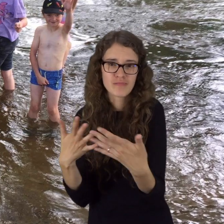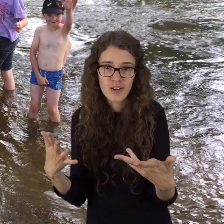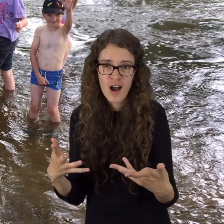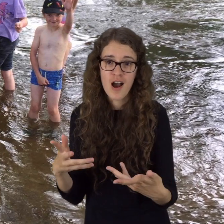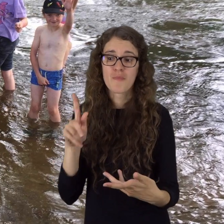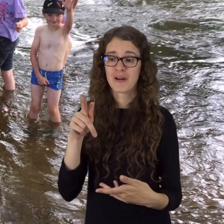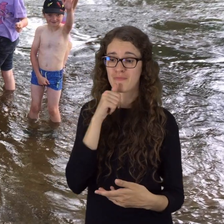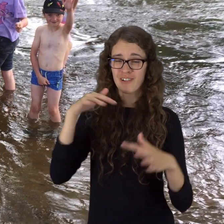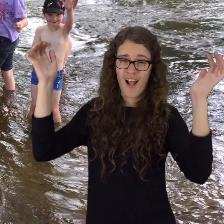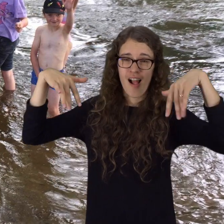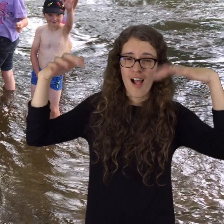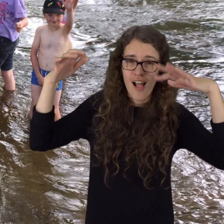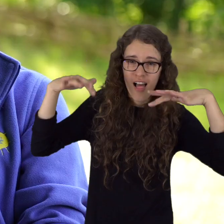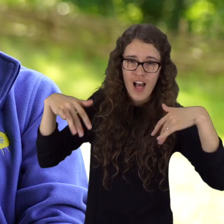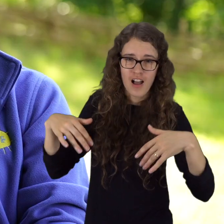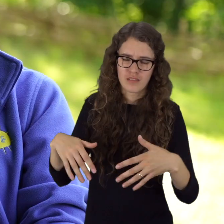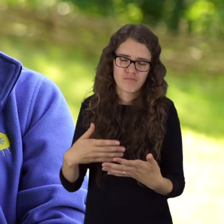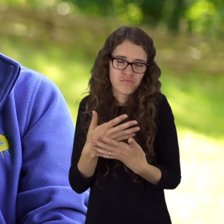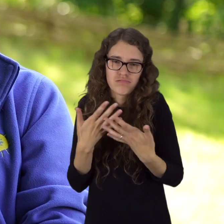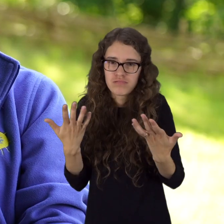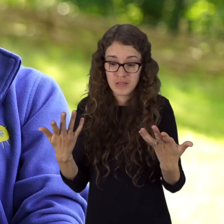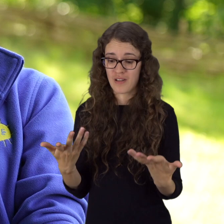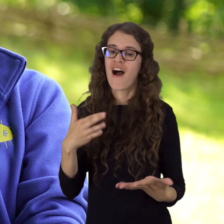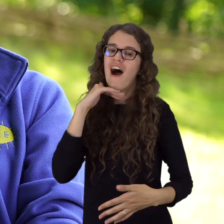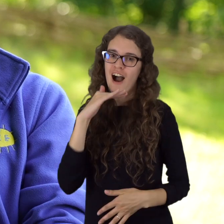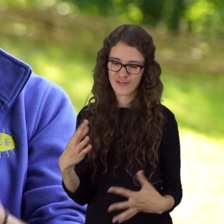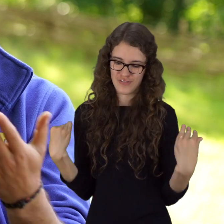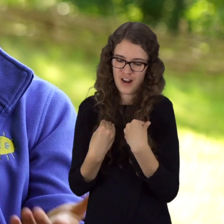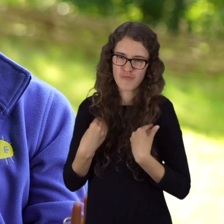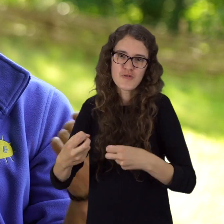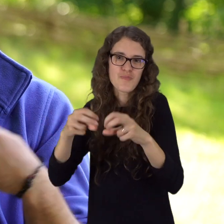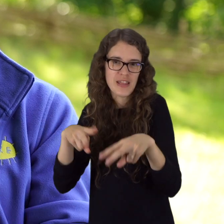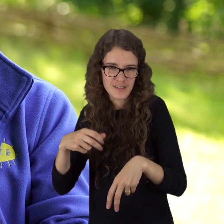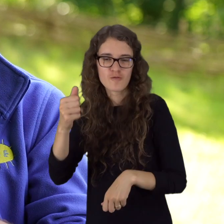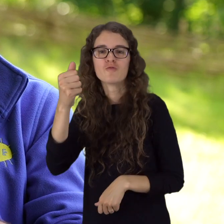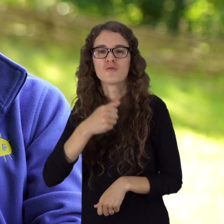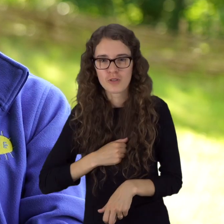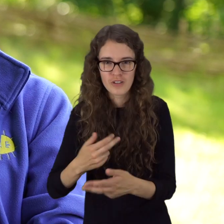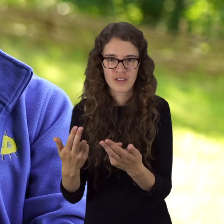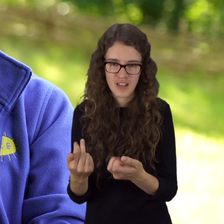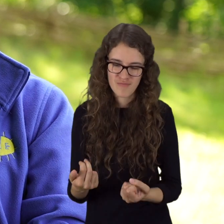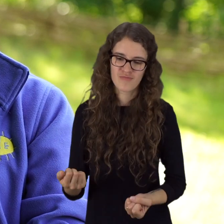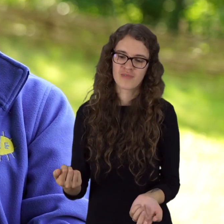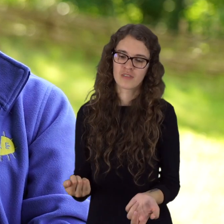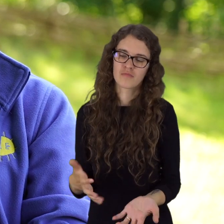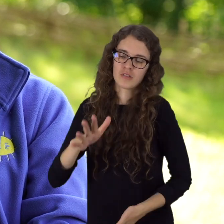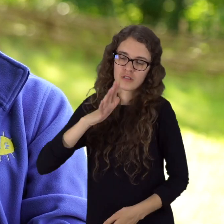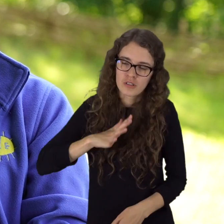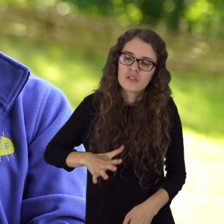šalta, ir taip toliau panašiai, bet kai pila lietus ir tu esi, turime, aišku, lietaus drabužius,